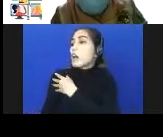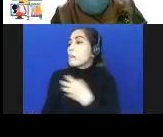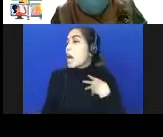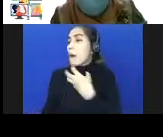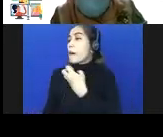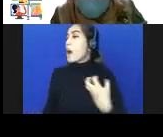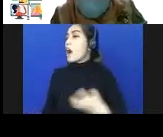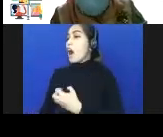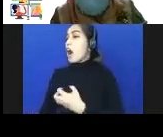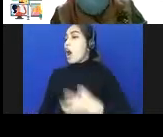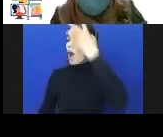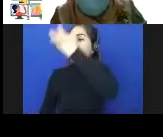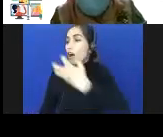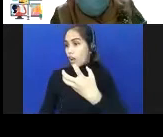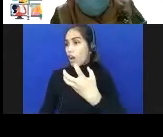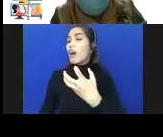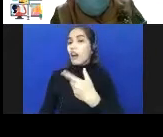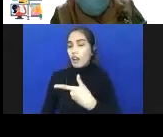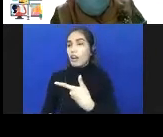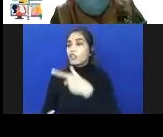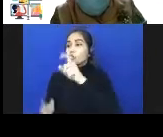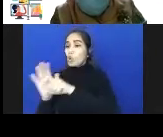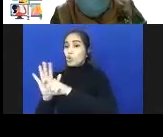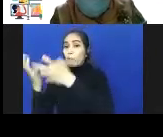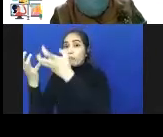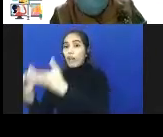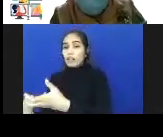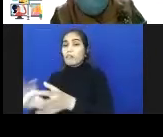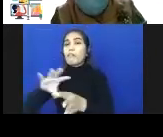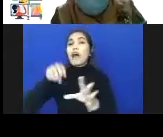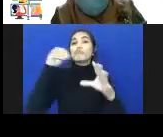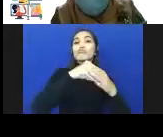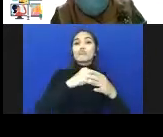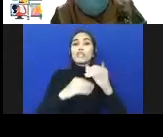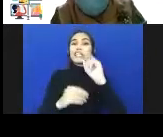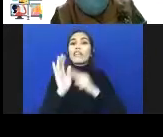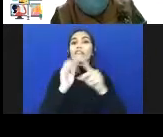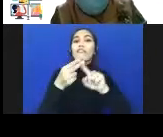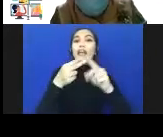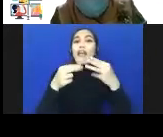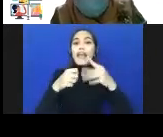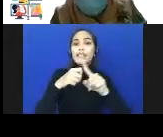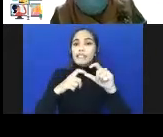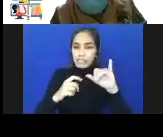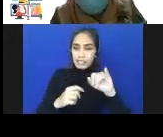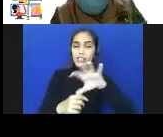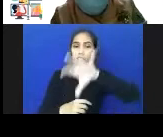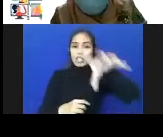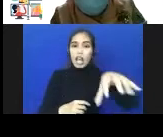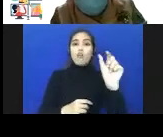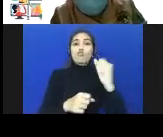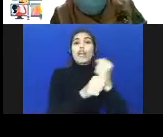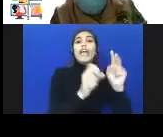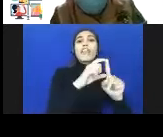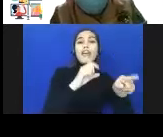ke zona infeksi. Kalau di kami di ruang UGD. Kemudian kalau yang non infeksi, dia akan masuk ke